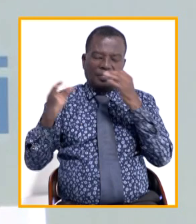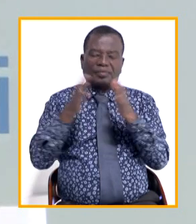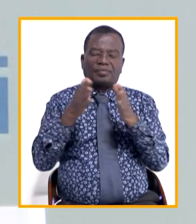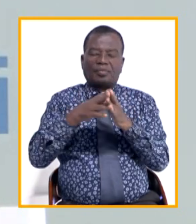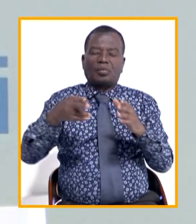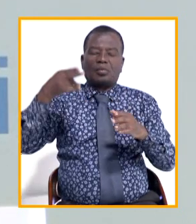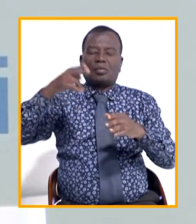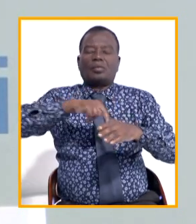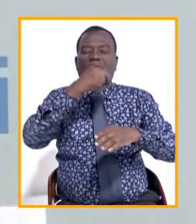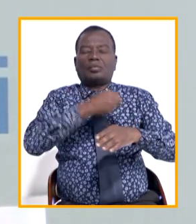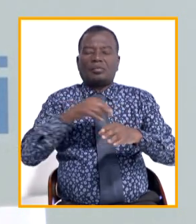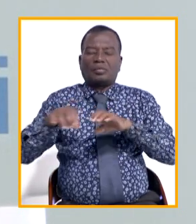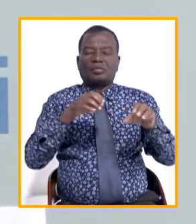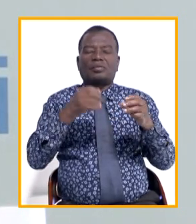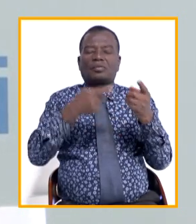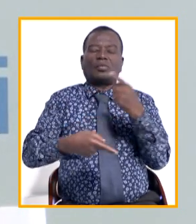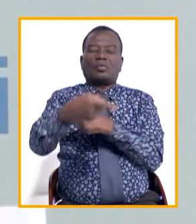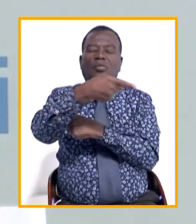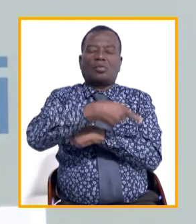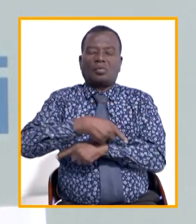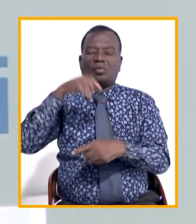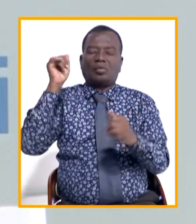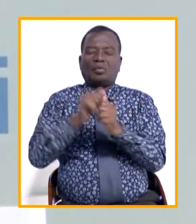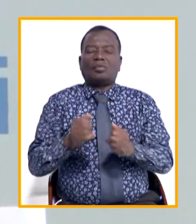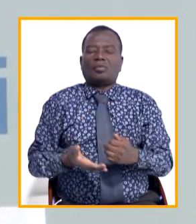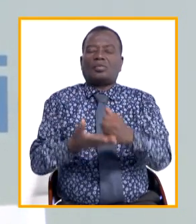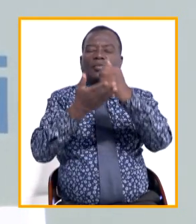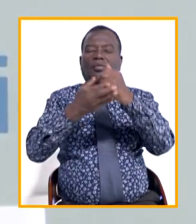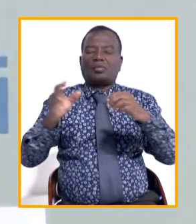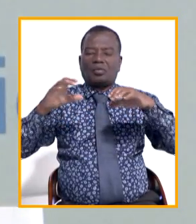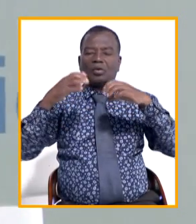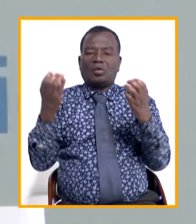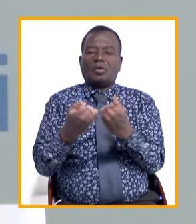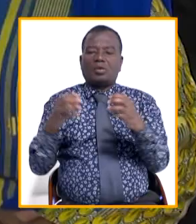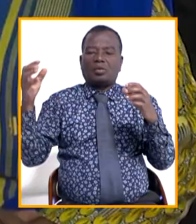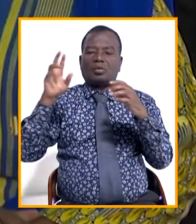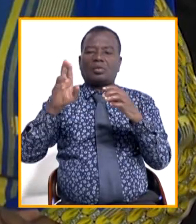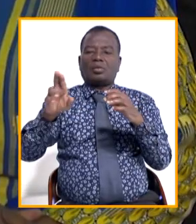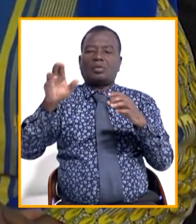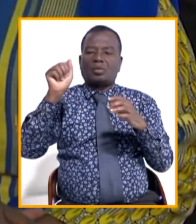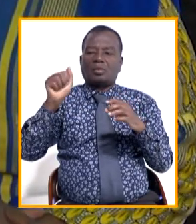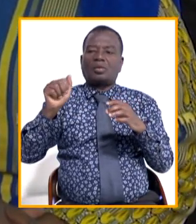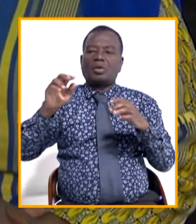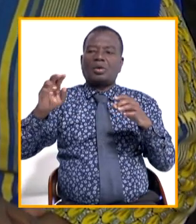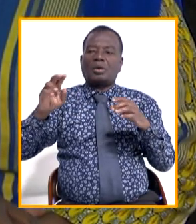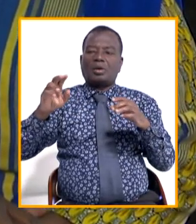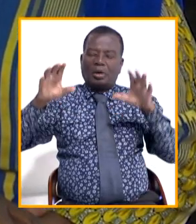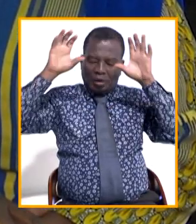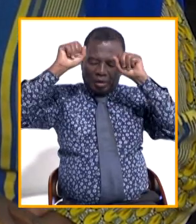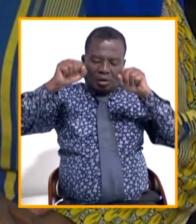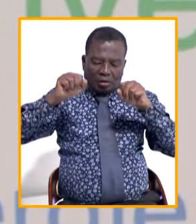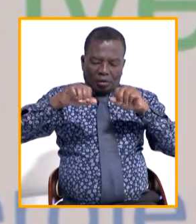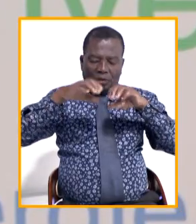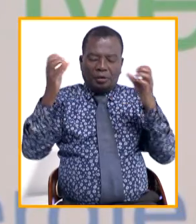rencontre de haut niveau qui se tient ce jour avec l'appui de la Commission de l'Union africaine, s'inscrit dans ce cadre. Le président de la Commission de